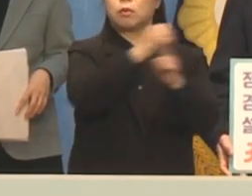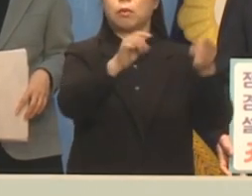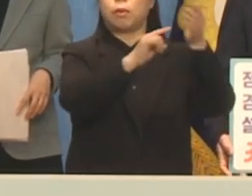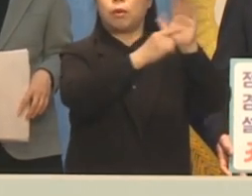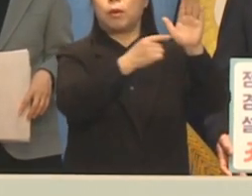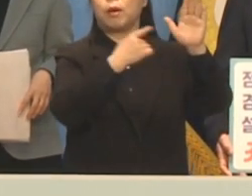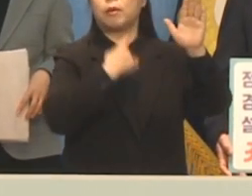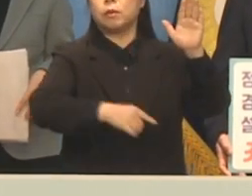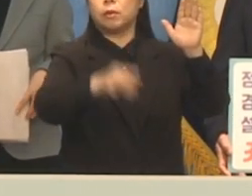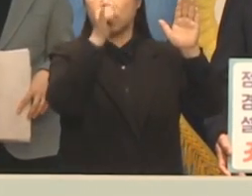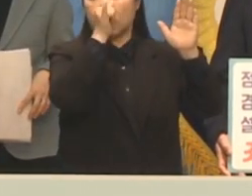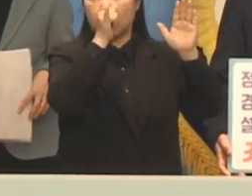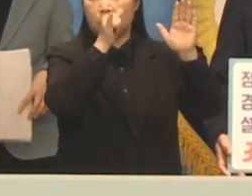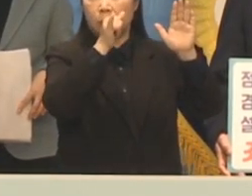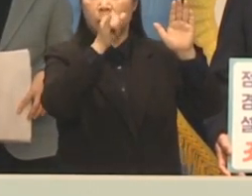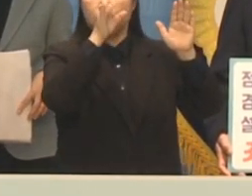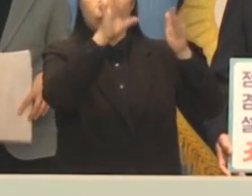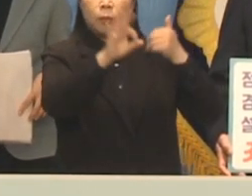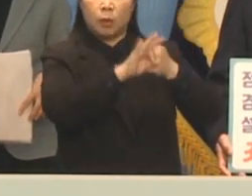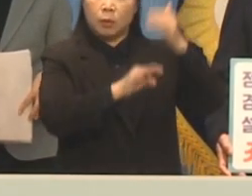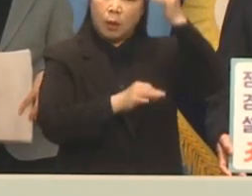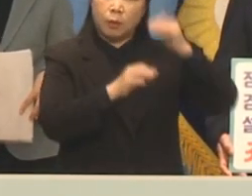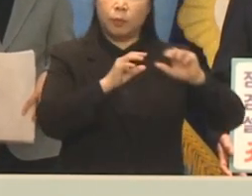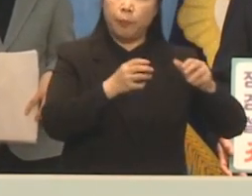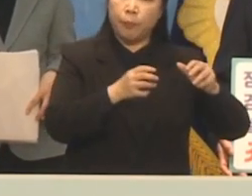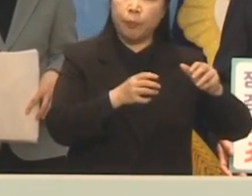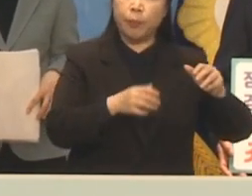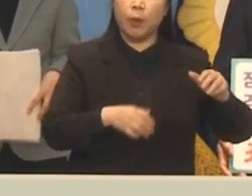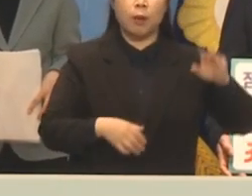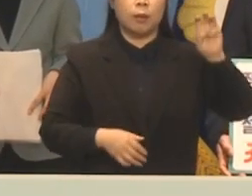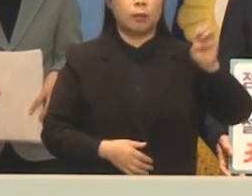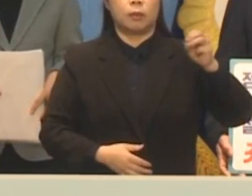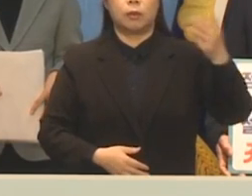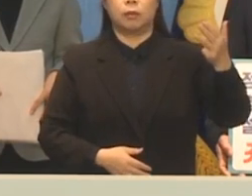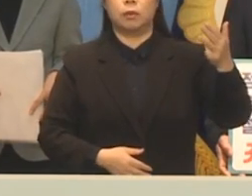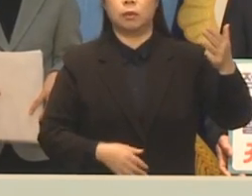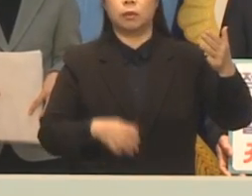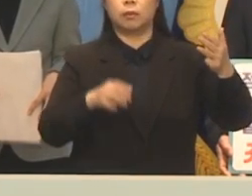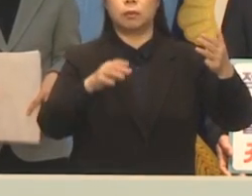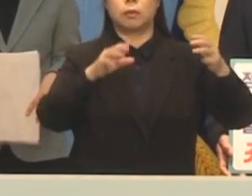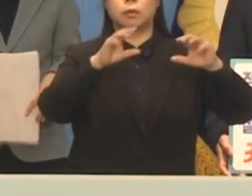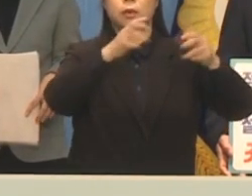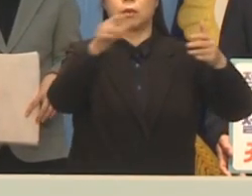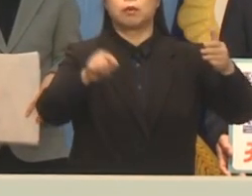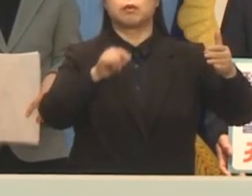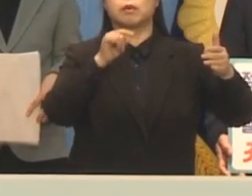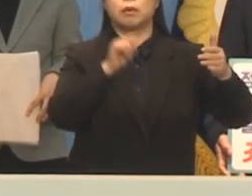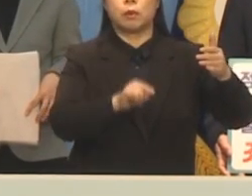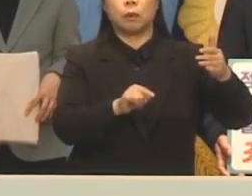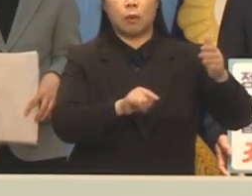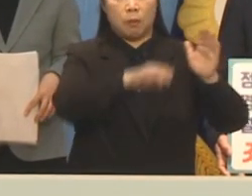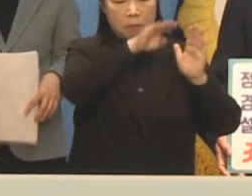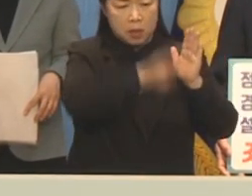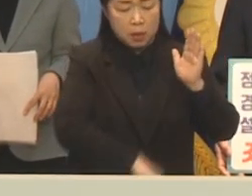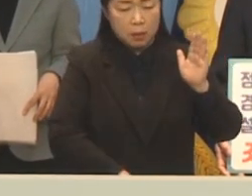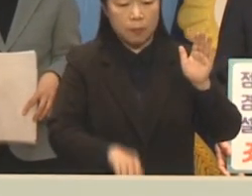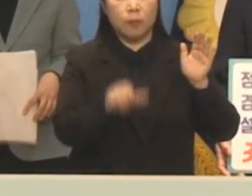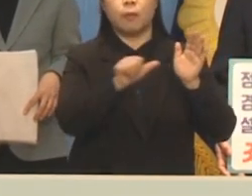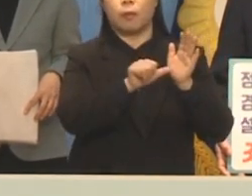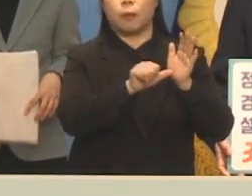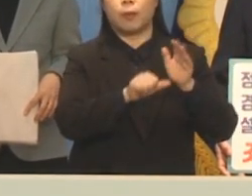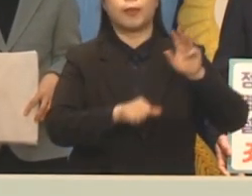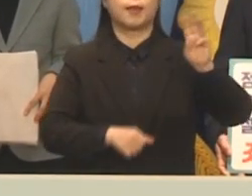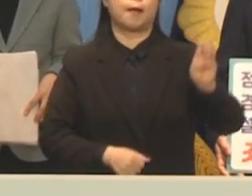발표에 의하면 대한민국은 38개 회원국 중 끝에서 5번째인